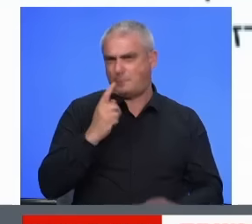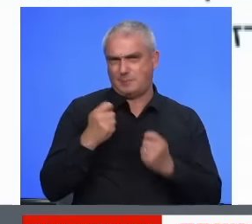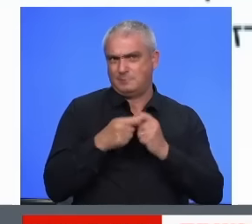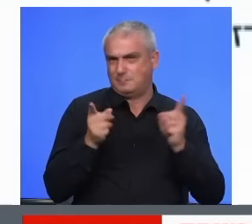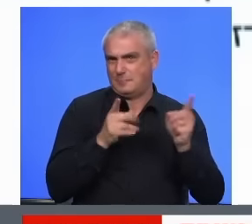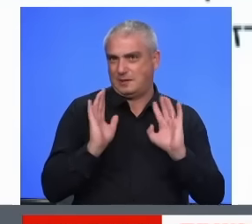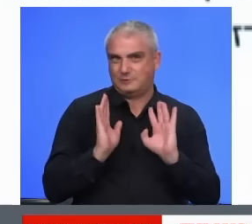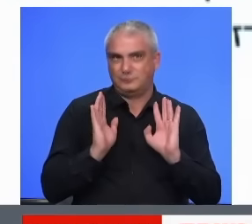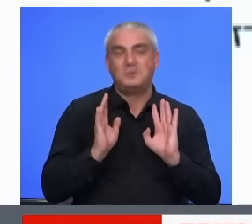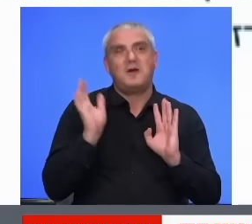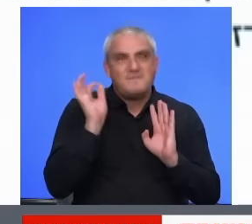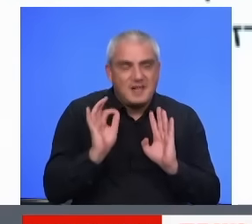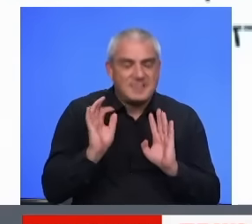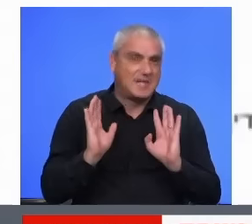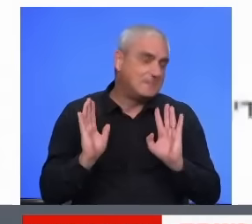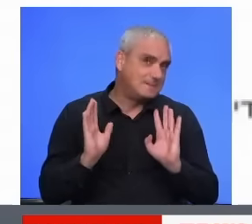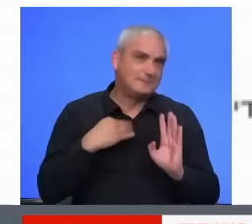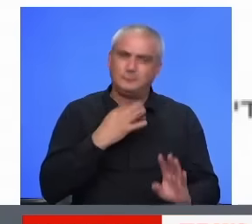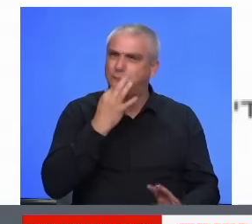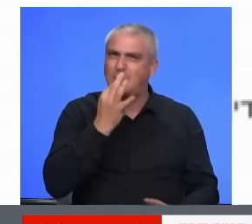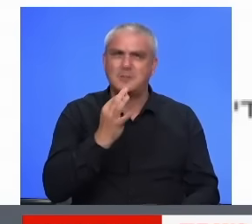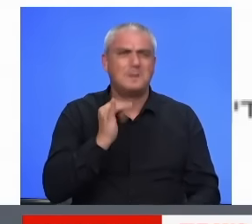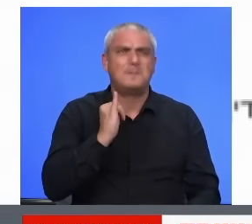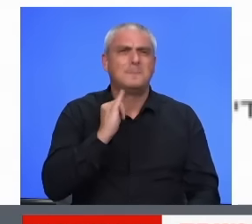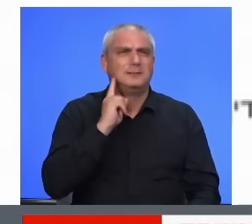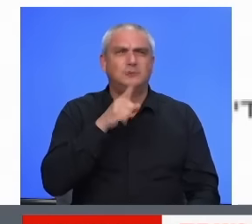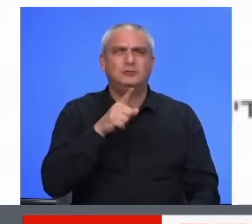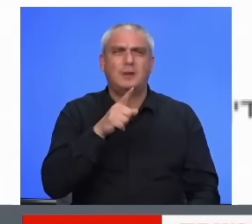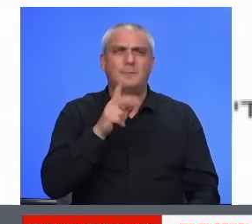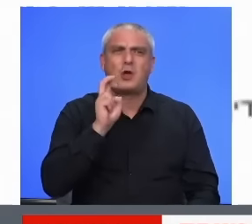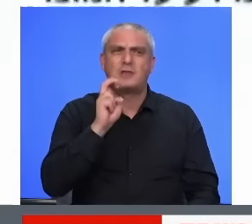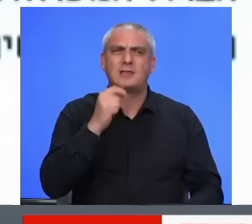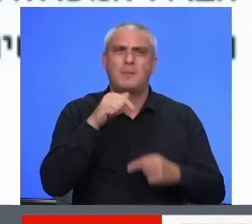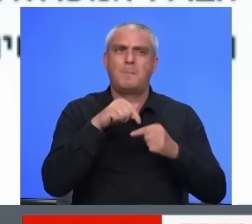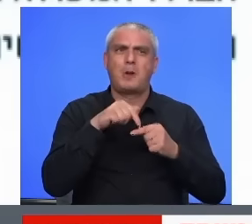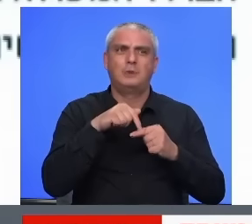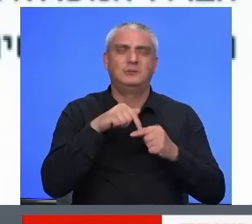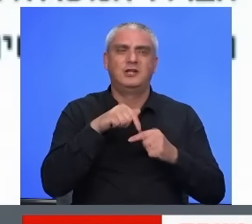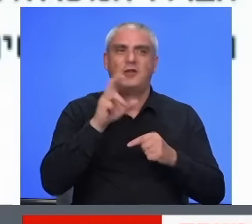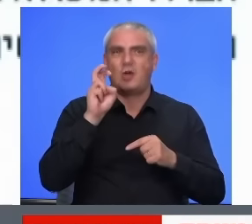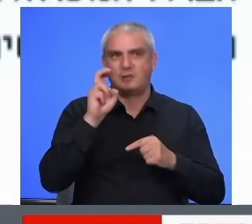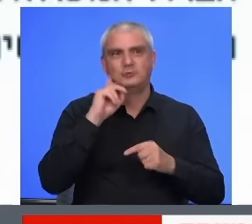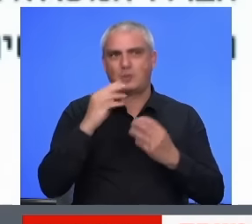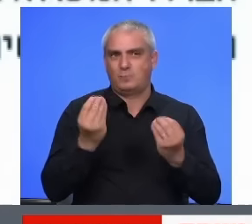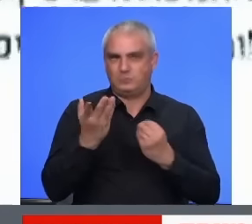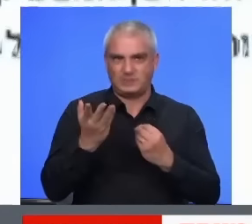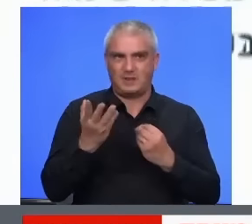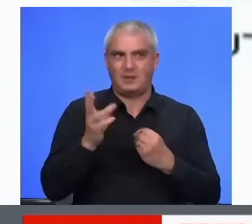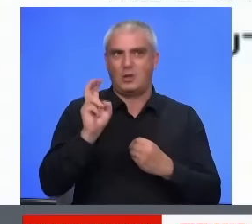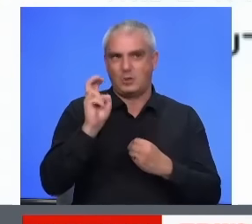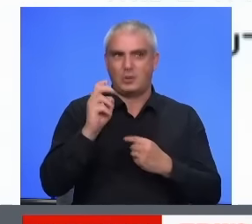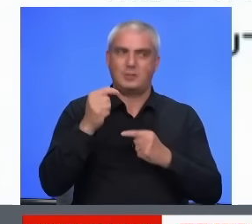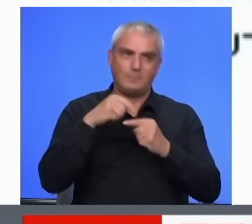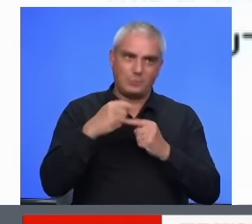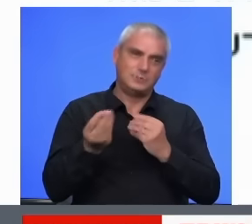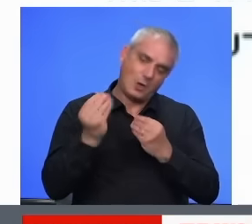פסול. ובכל זאת, שאלנו. מה זה השם הזה רק עודד פלוס? עודד זה השם של המוצר,